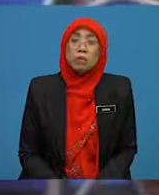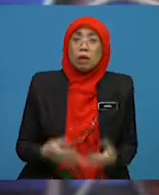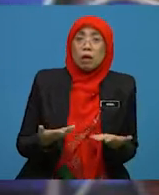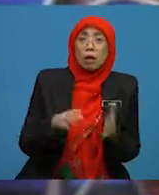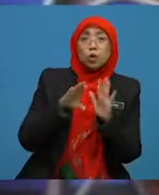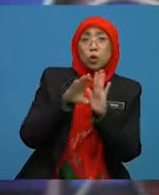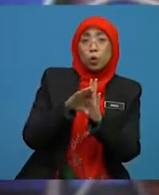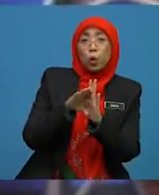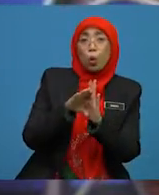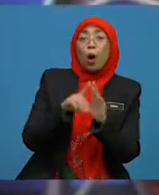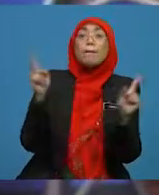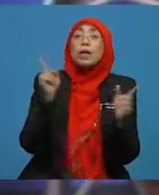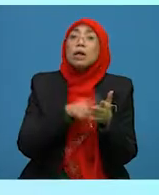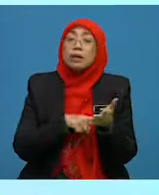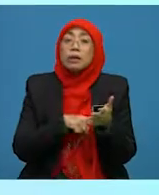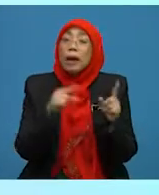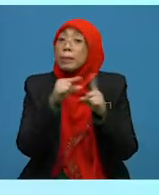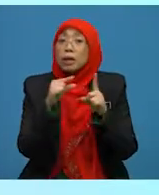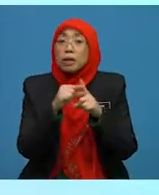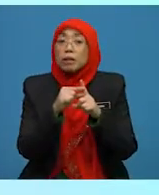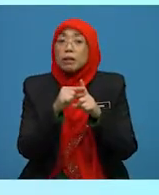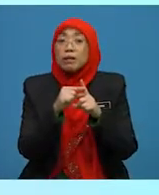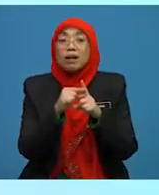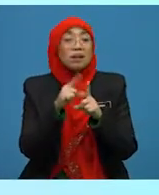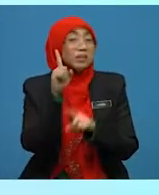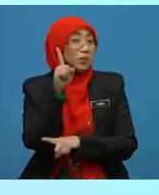Contoh perkataan yang pertama ialah bunga.